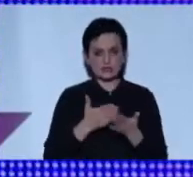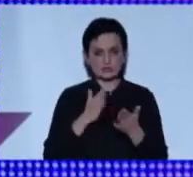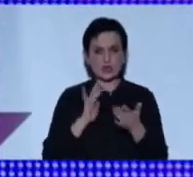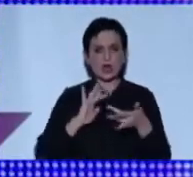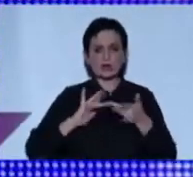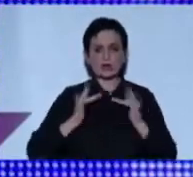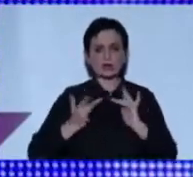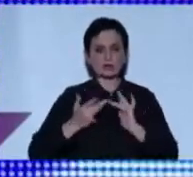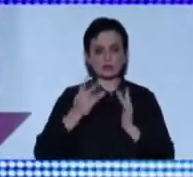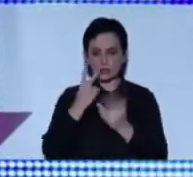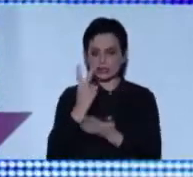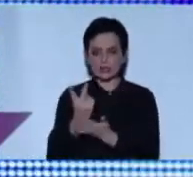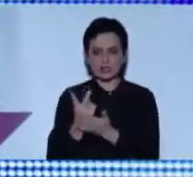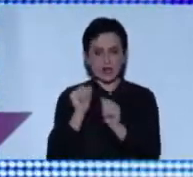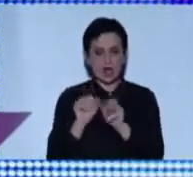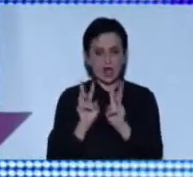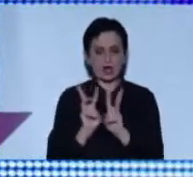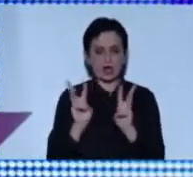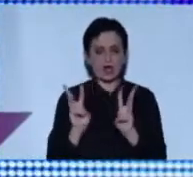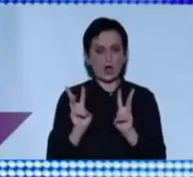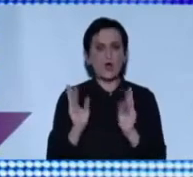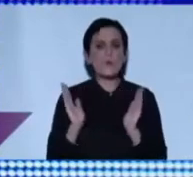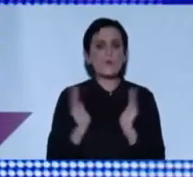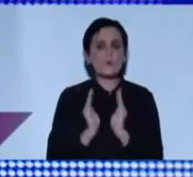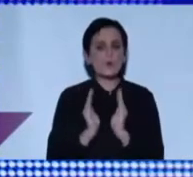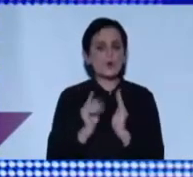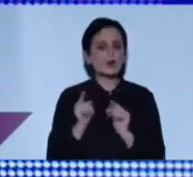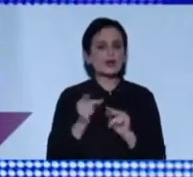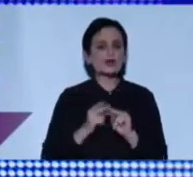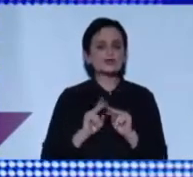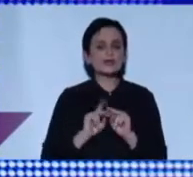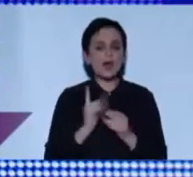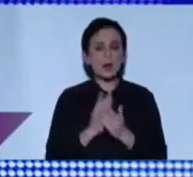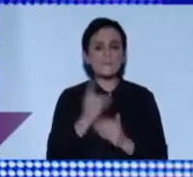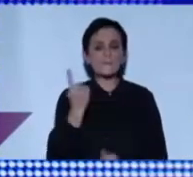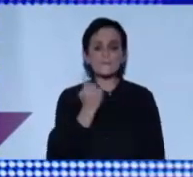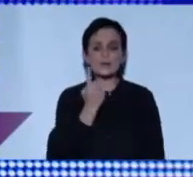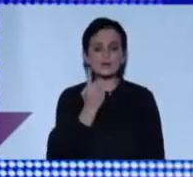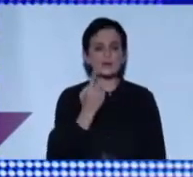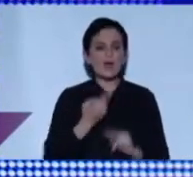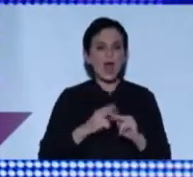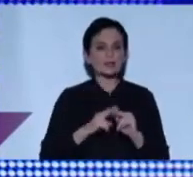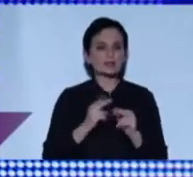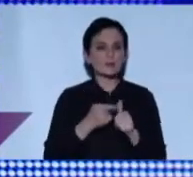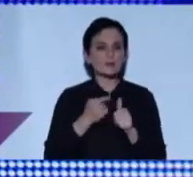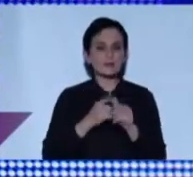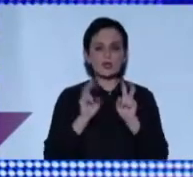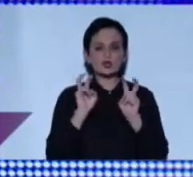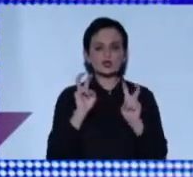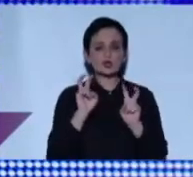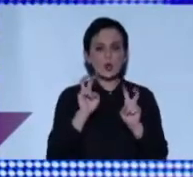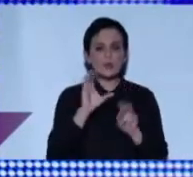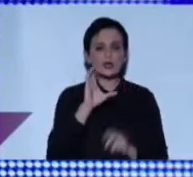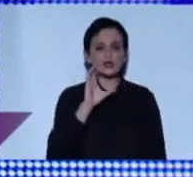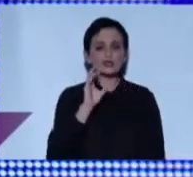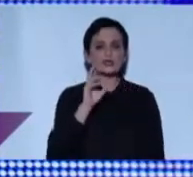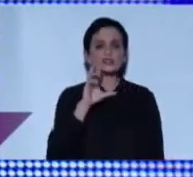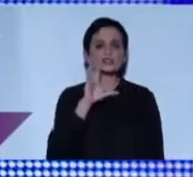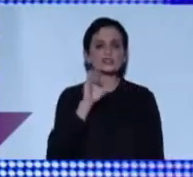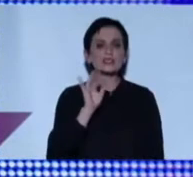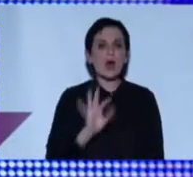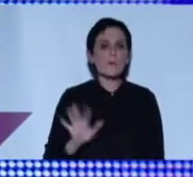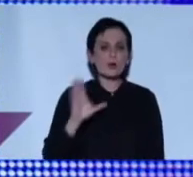ნახოთ. Რას მოიცავს ძალიან მოკლედ. პირველი, ეს არის ეგრეთ წოდებული 64-ის ქვეყნად